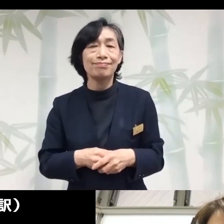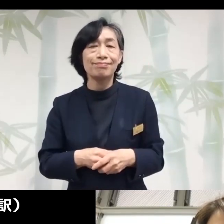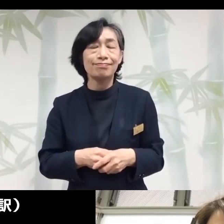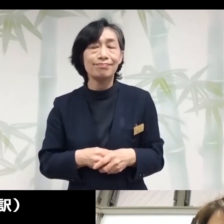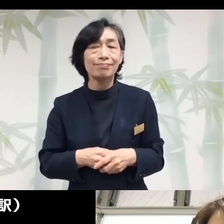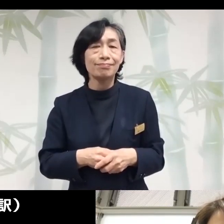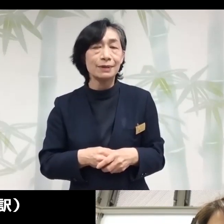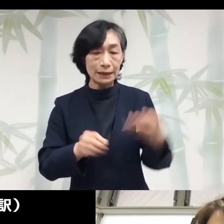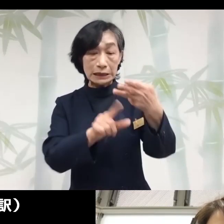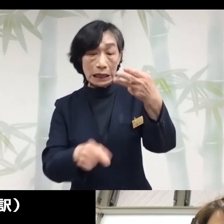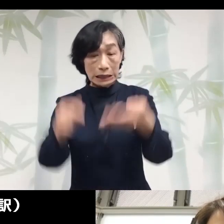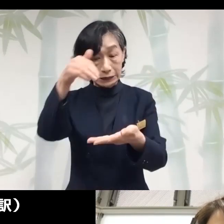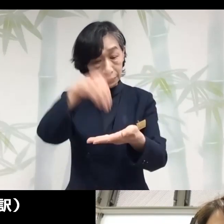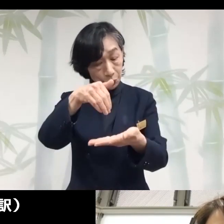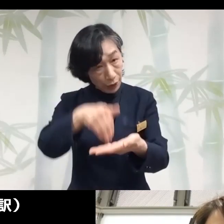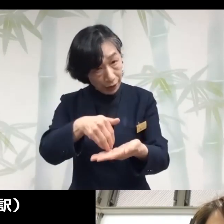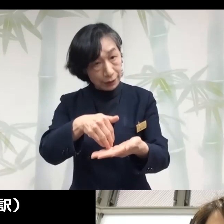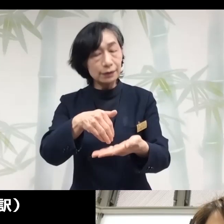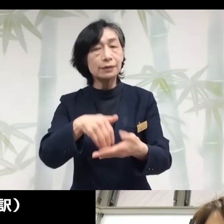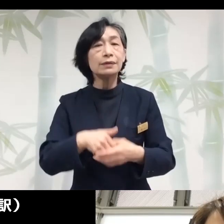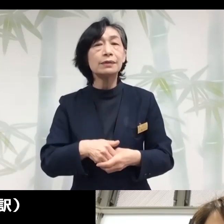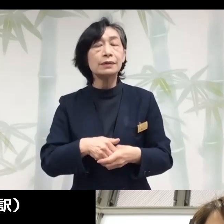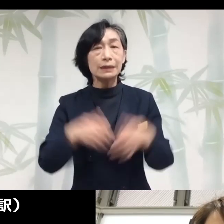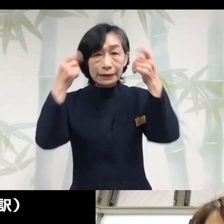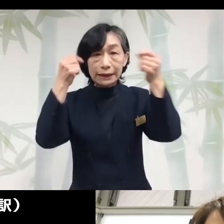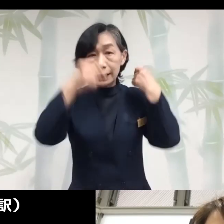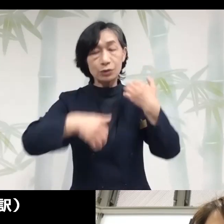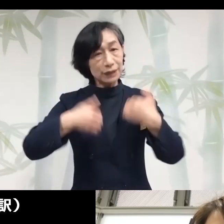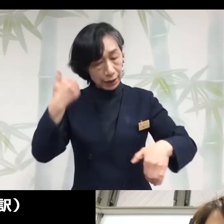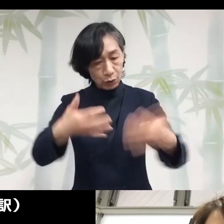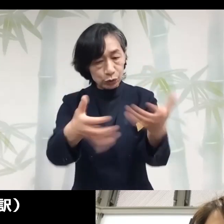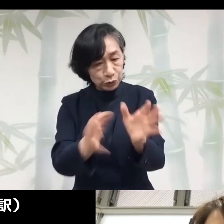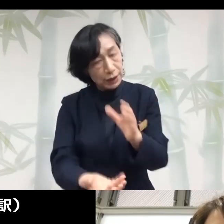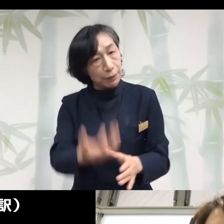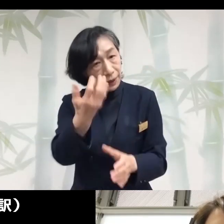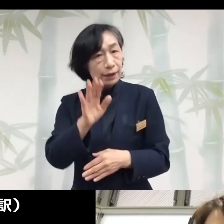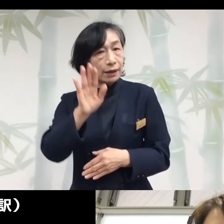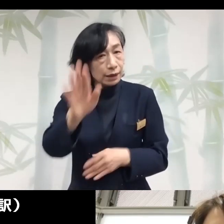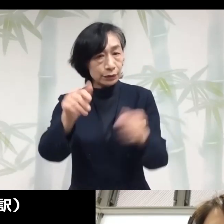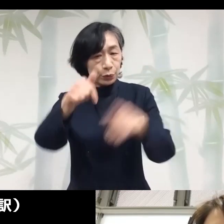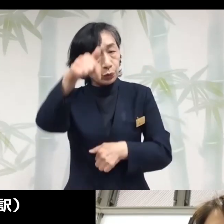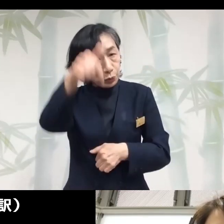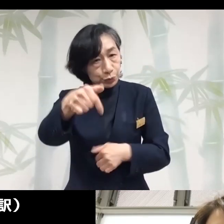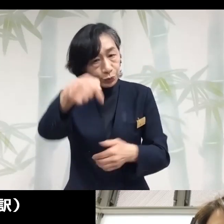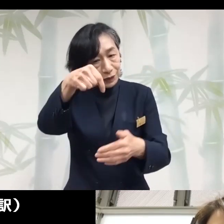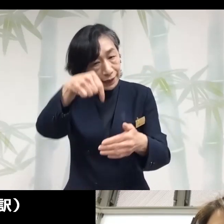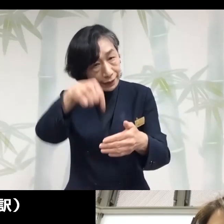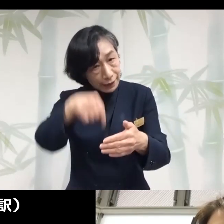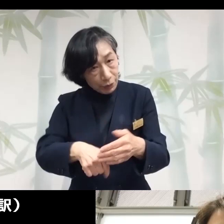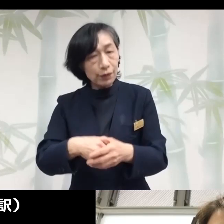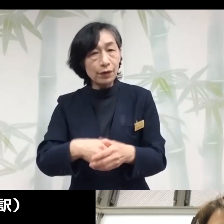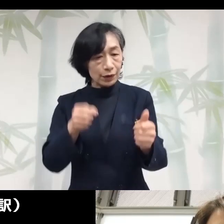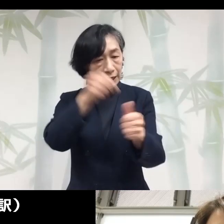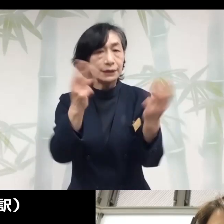3月の後半のですね、大学生によるクラスターの発生以降、京都府内でも感染者